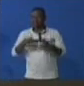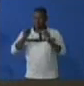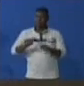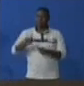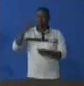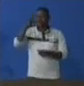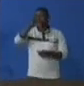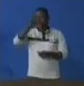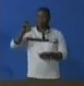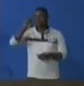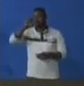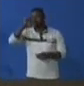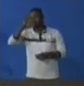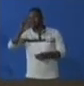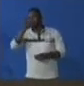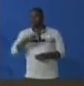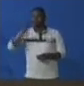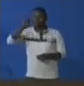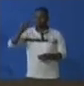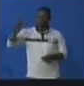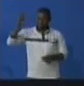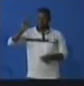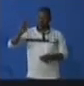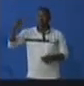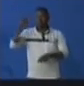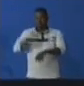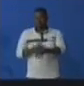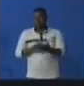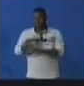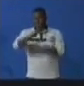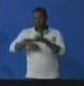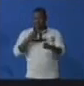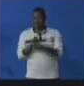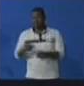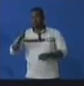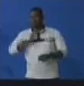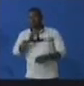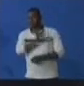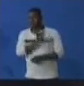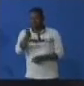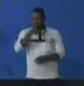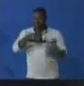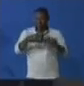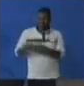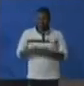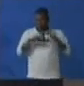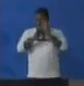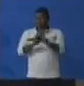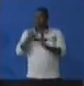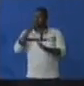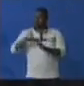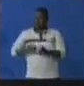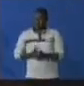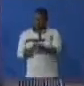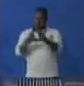de 529 MWh par an. Pour le ministre de l'Énergie, l'ambassade des États-Unis est un exemple à suivre. Je tenais